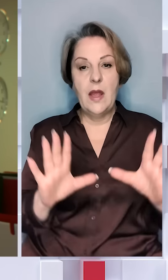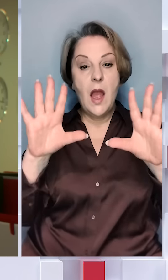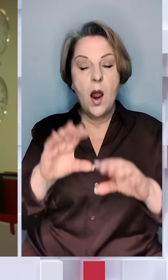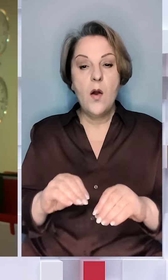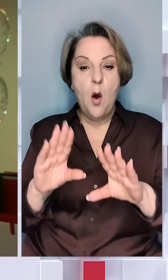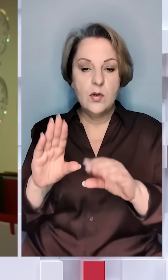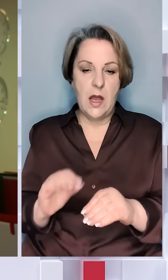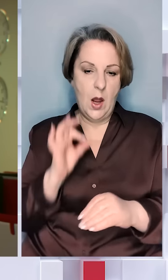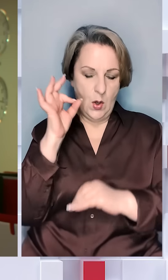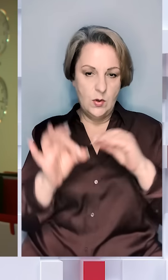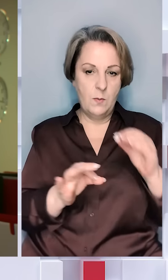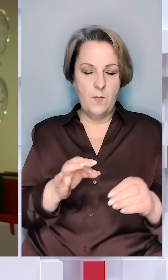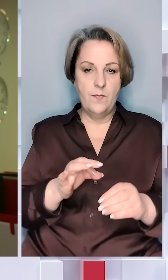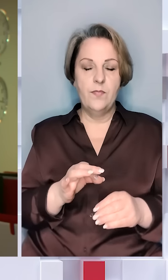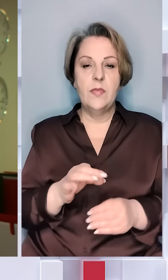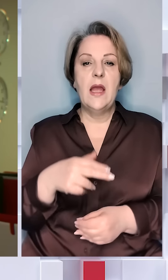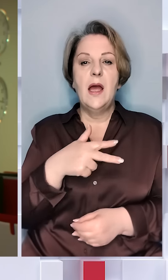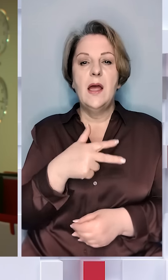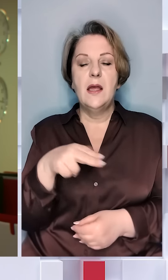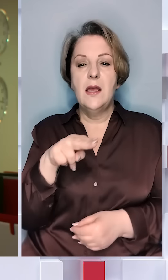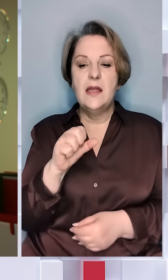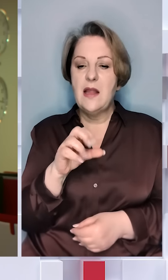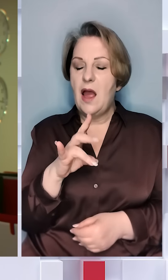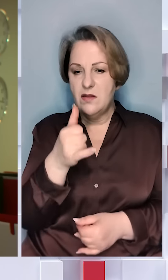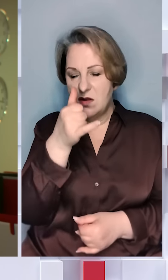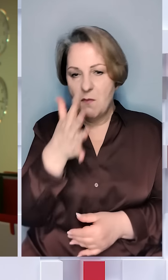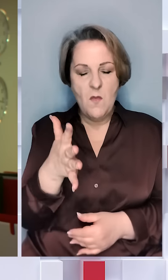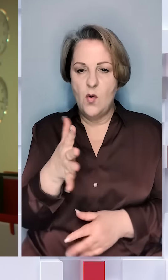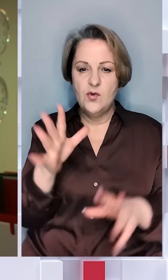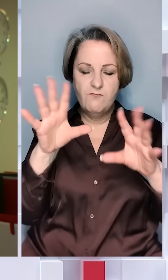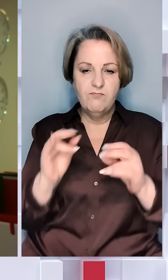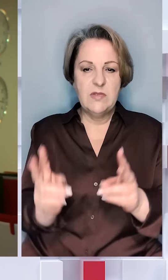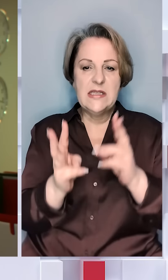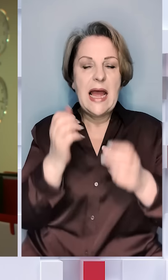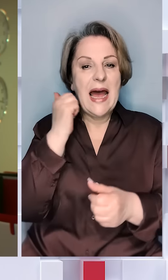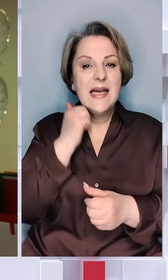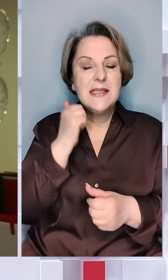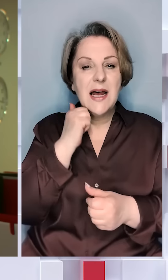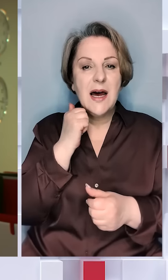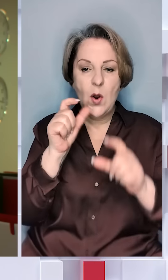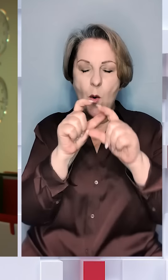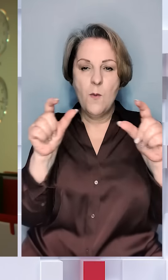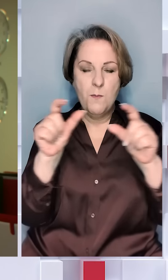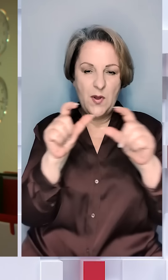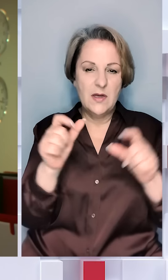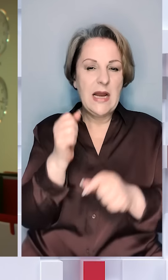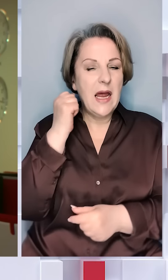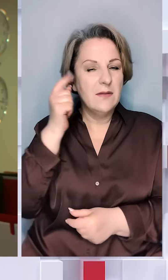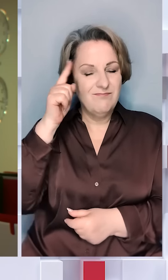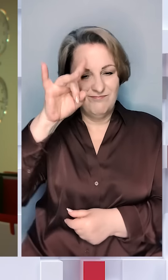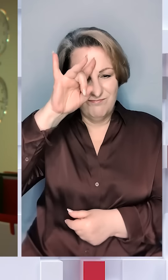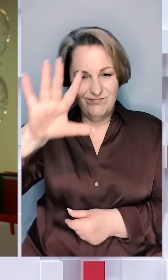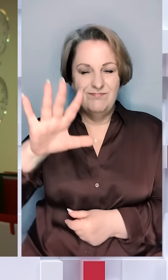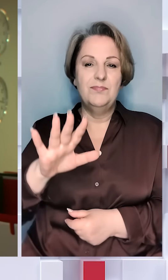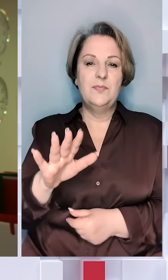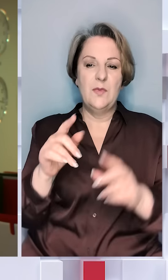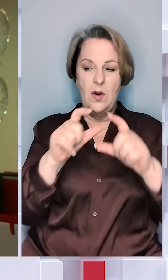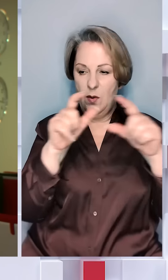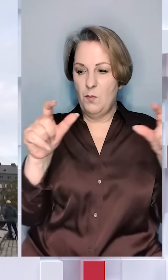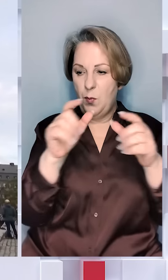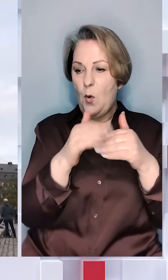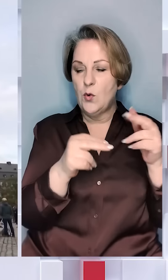Гаситимуть щонайменше добу. Данським пожежникам не вдається взяти під контроль загоряння старої фондової біржі, однієї із найбільш знакових